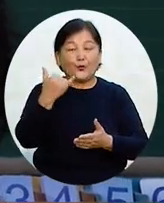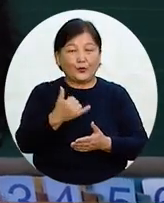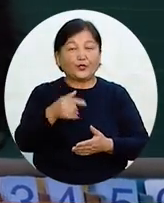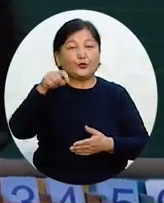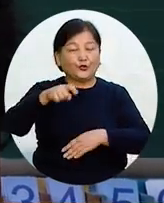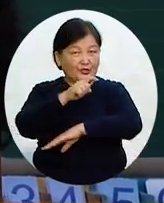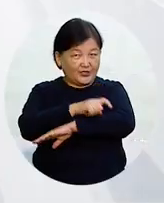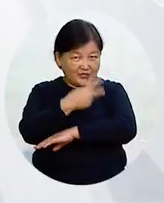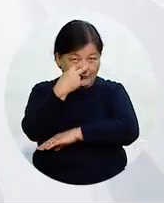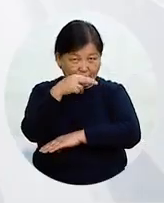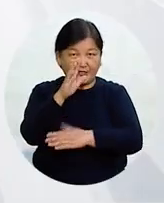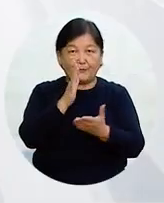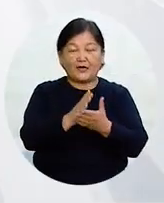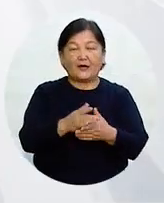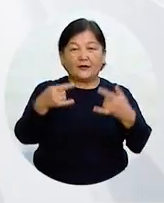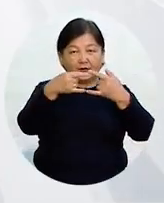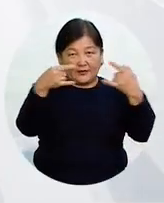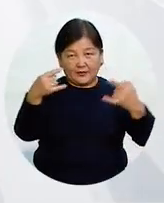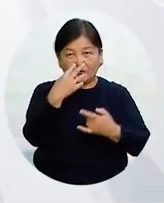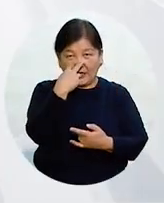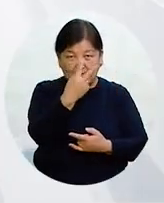үзэх юм аа. За, дэлгэц рүү анхаарлаа хандуулъя.